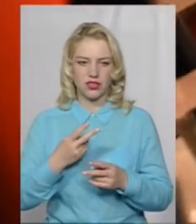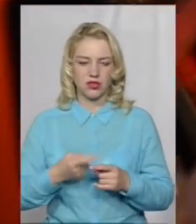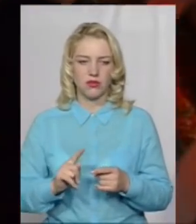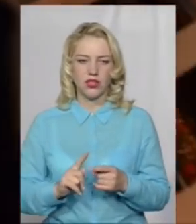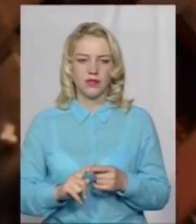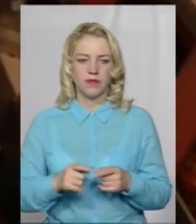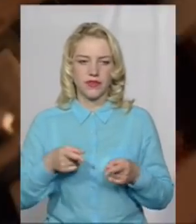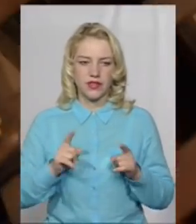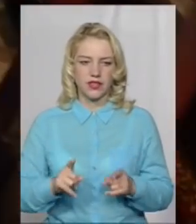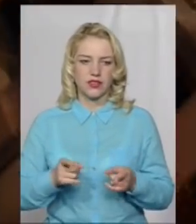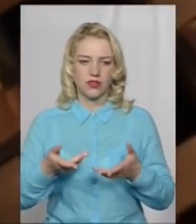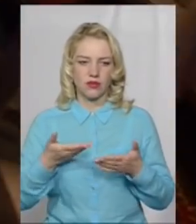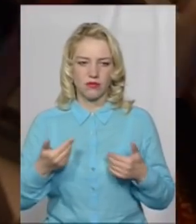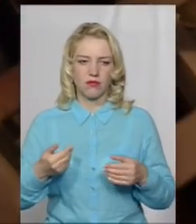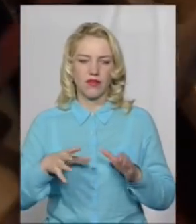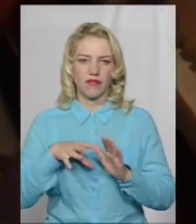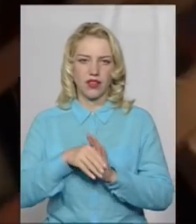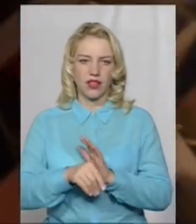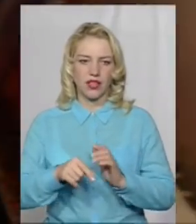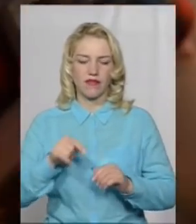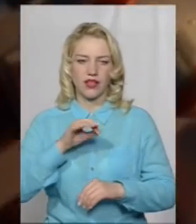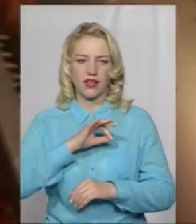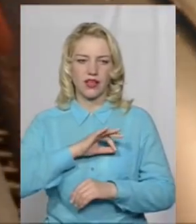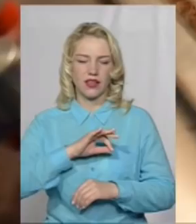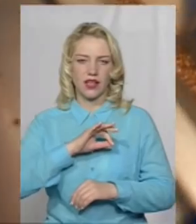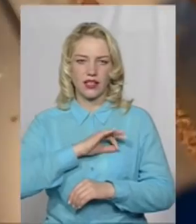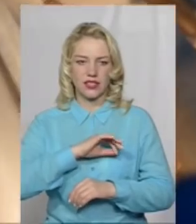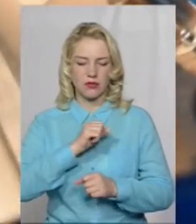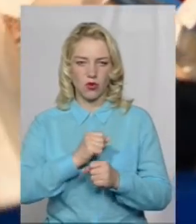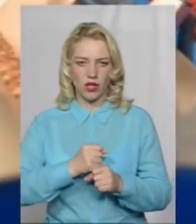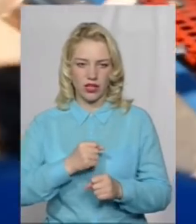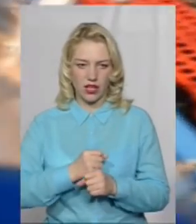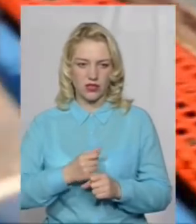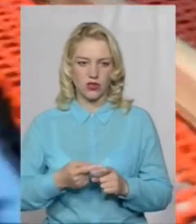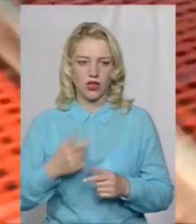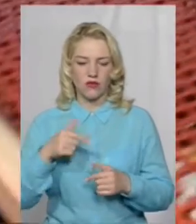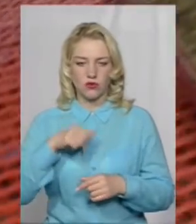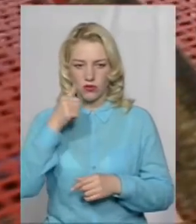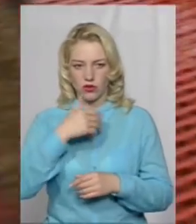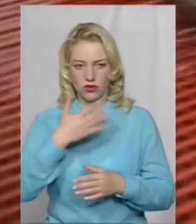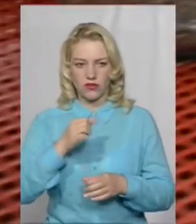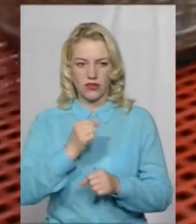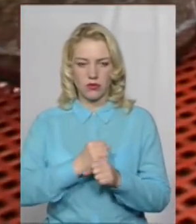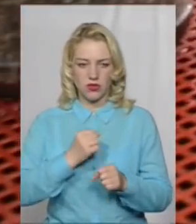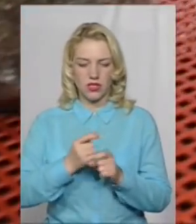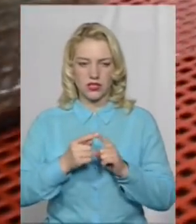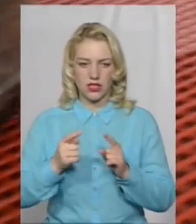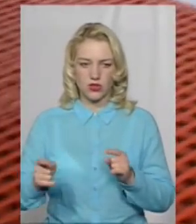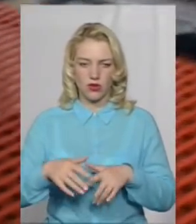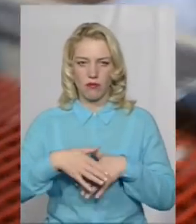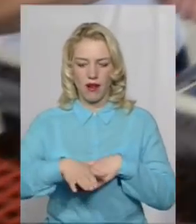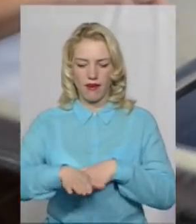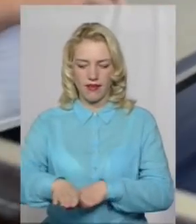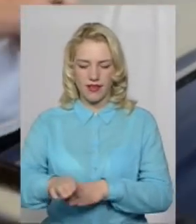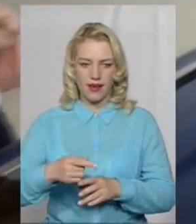ми ввели в експлуатацію, в цьому році вже практично вона працювала сезон, лінію